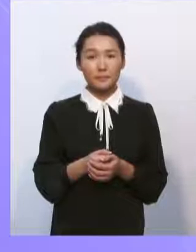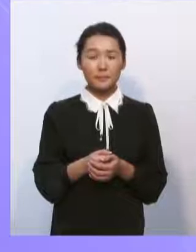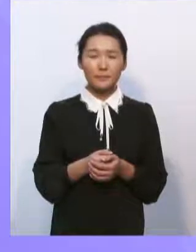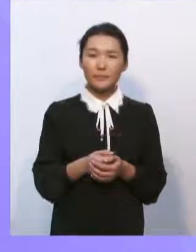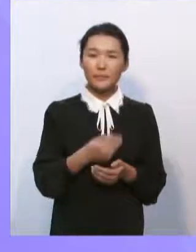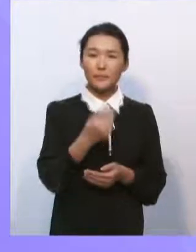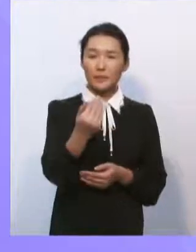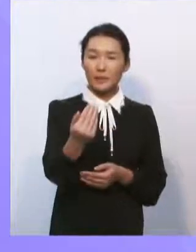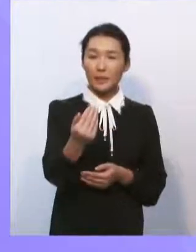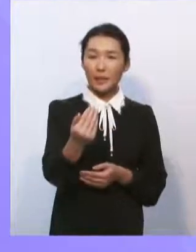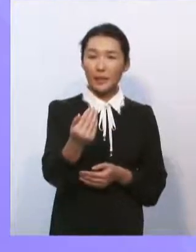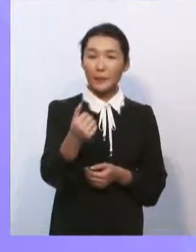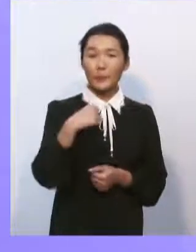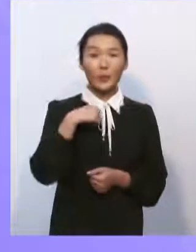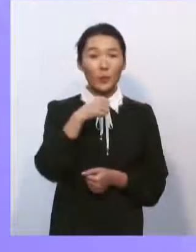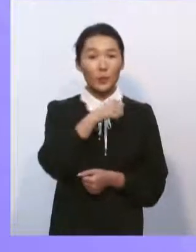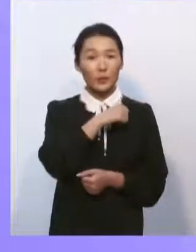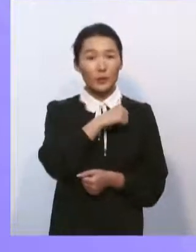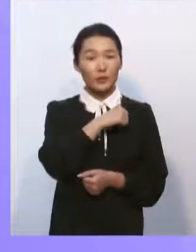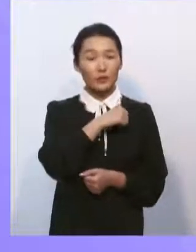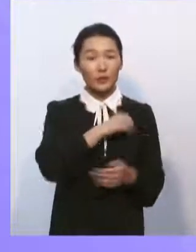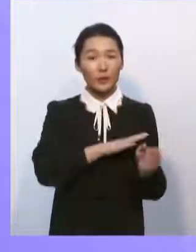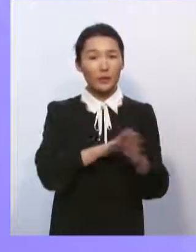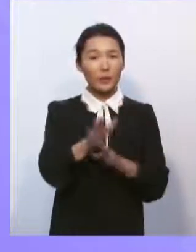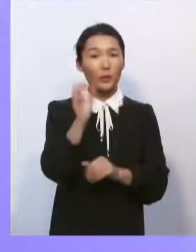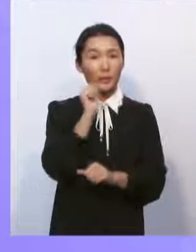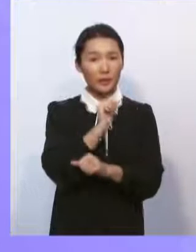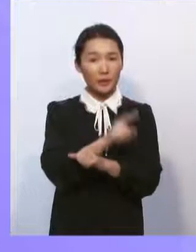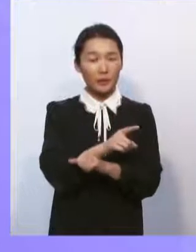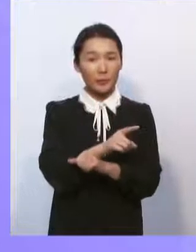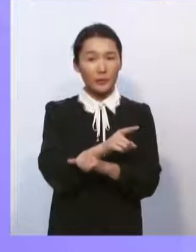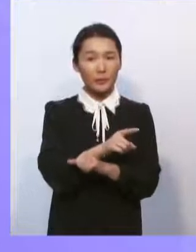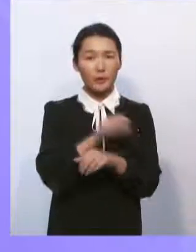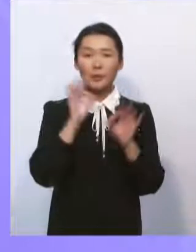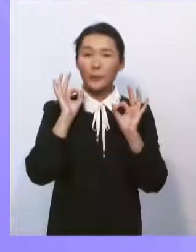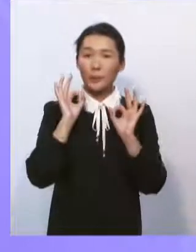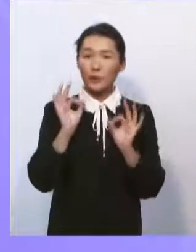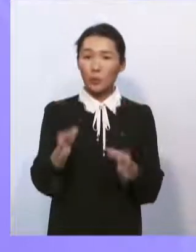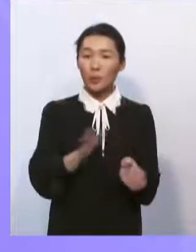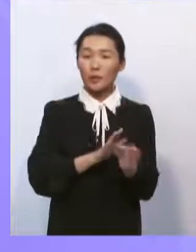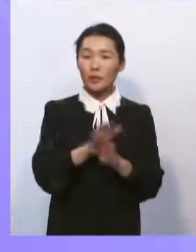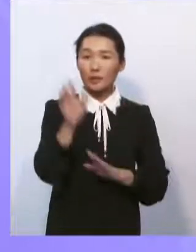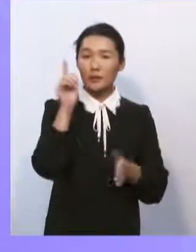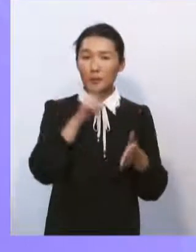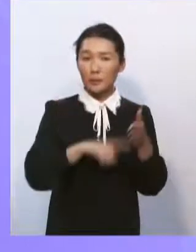Силер өз алдынча аткарууга берилген тапшырманы туура аткардыңар деп